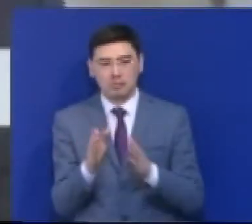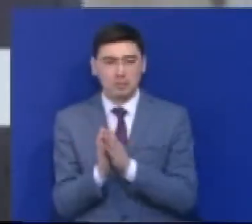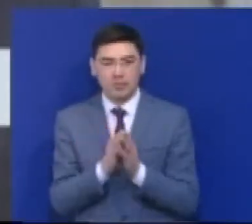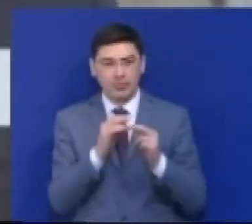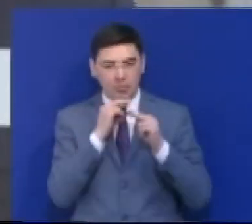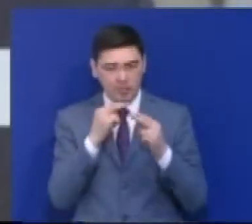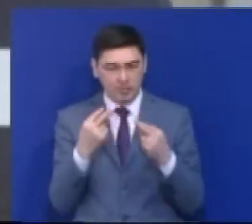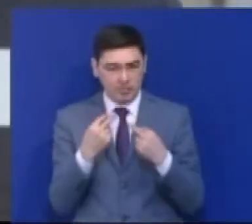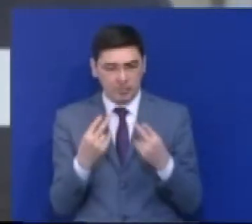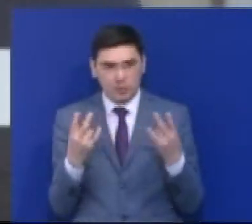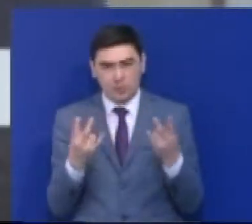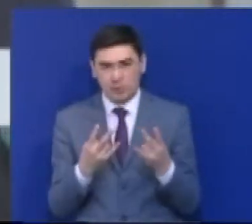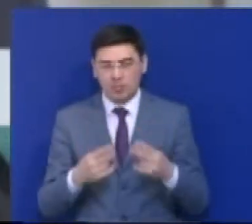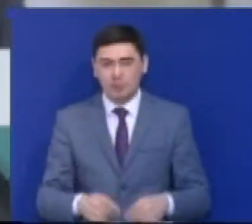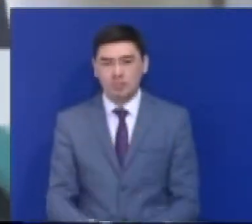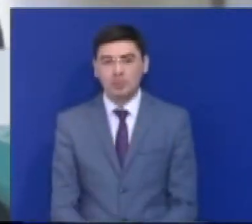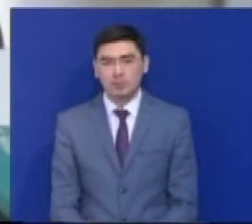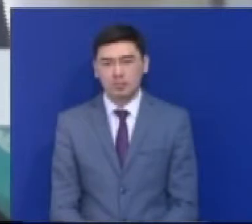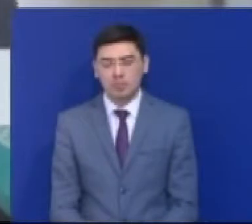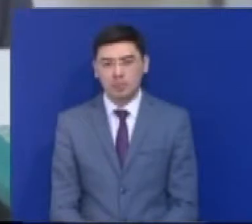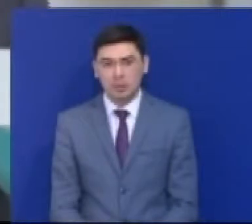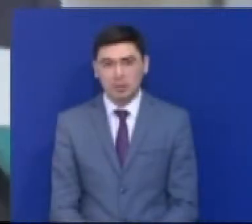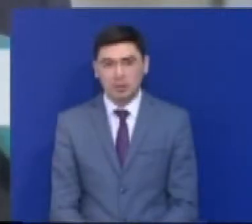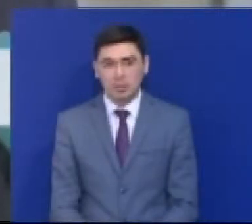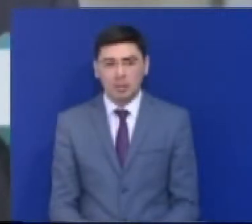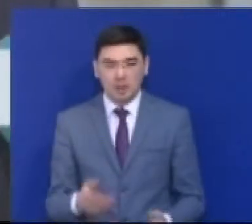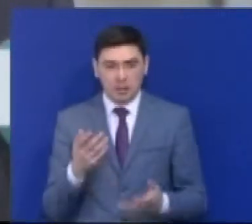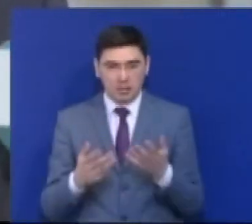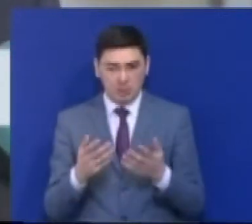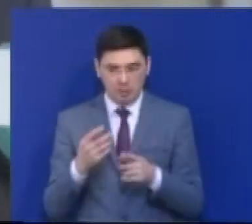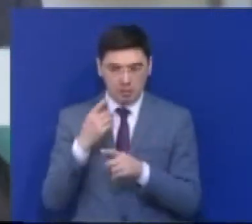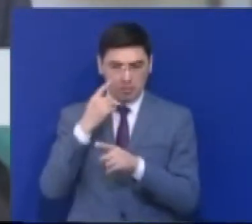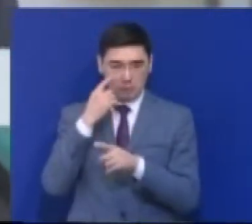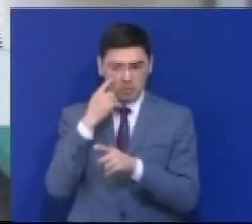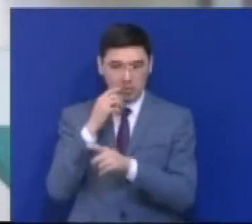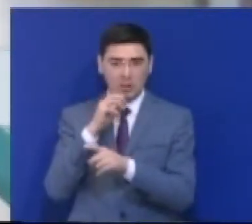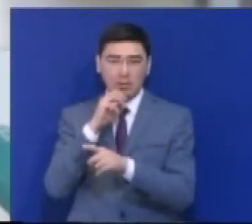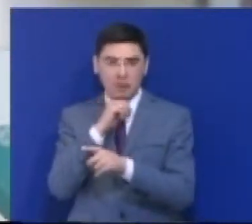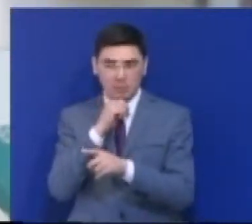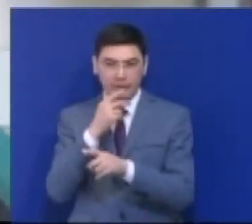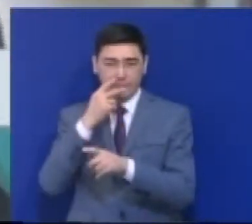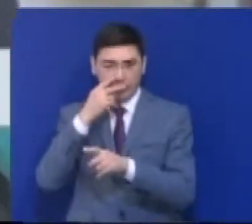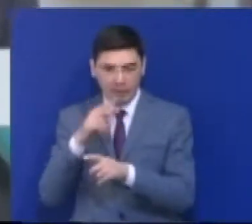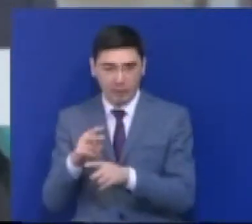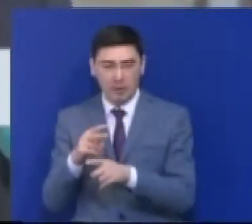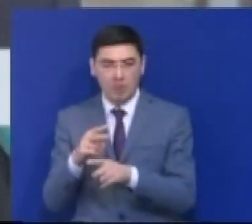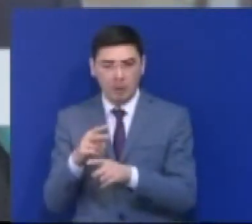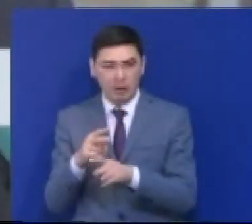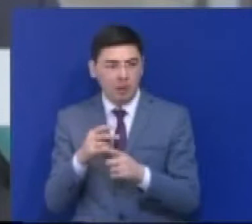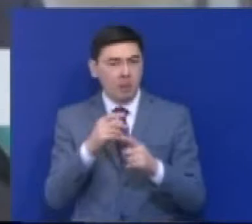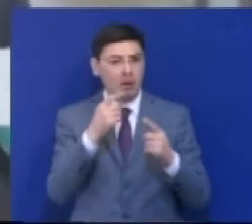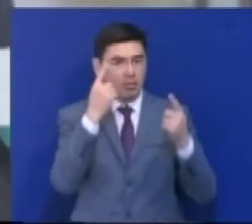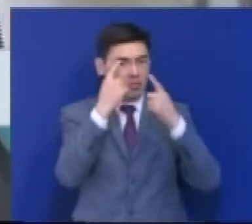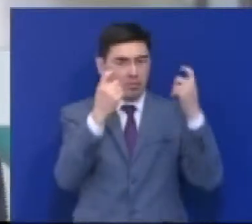шақырады. Никакой опасности в том, что если человек заметит... Адам ұрыны байқап қалып, ол туралы өзгелерді ескертуден қорықпау керек. Бірден